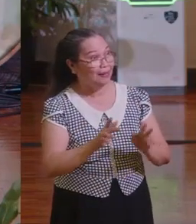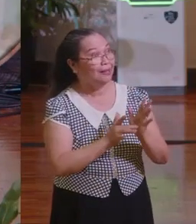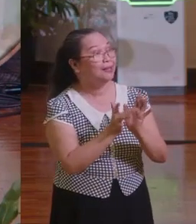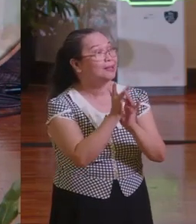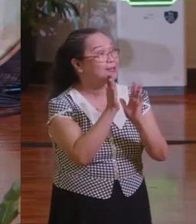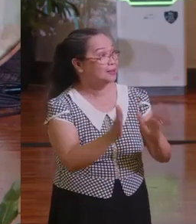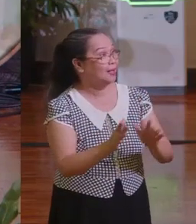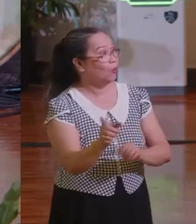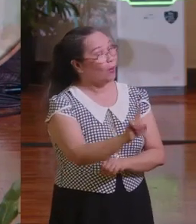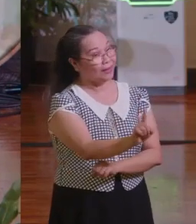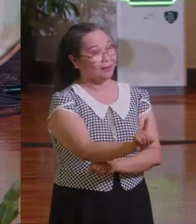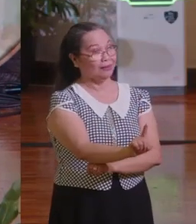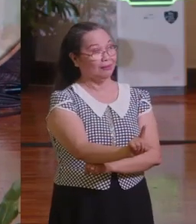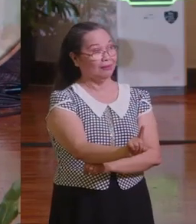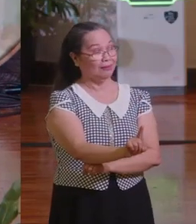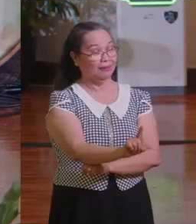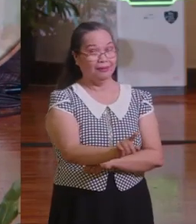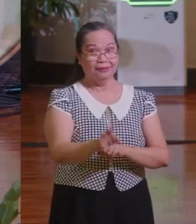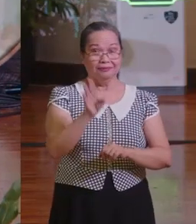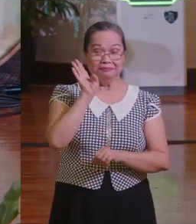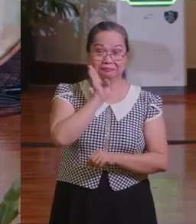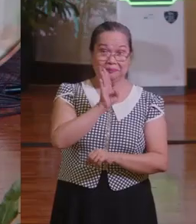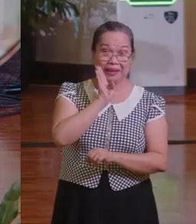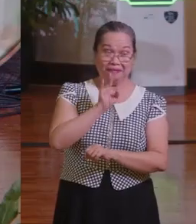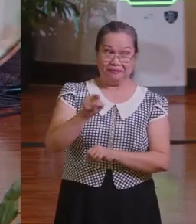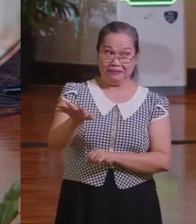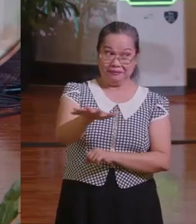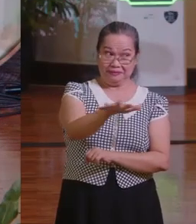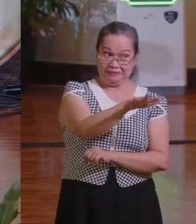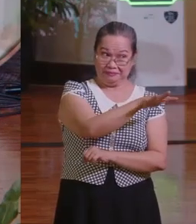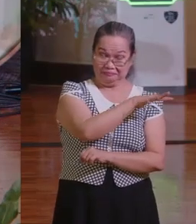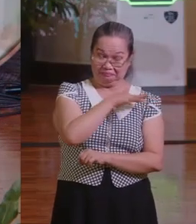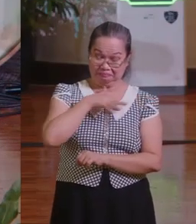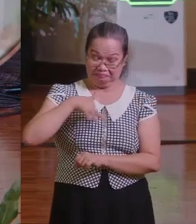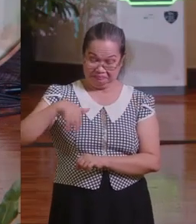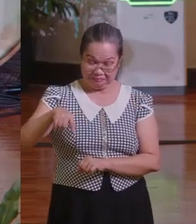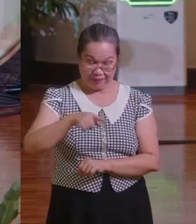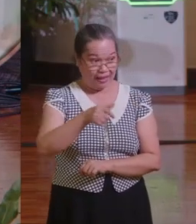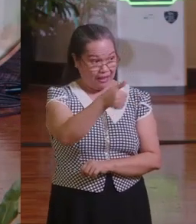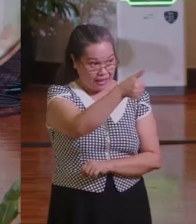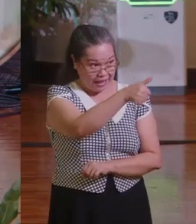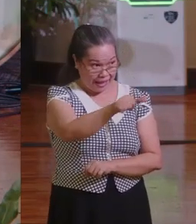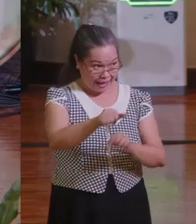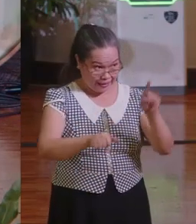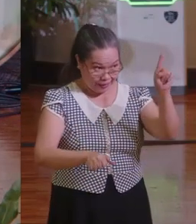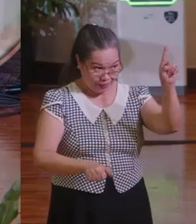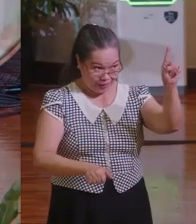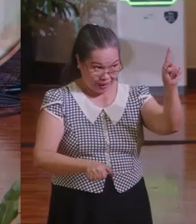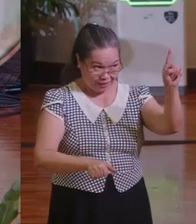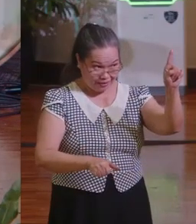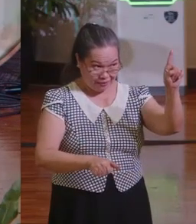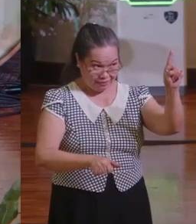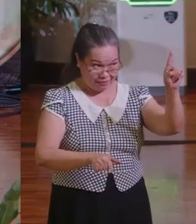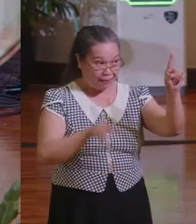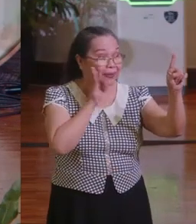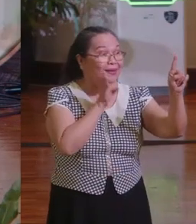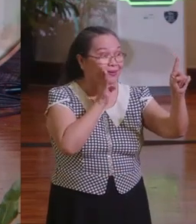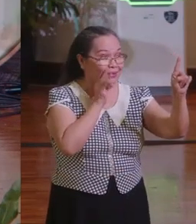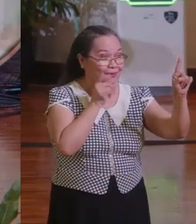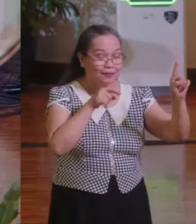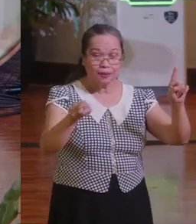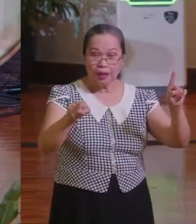Kristiyano. Sabi niya, brothers, so mga Kristiyanong kausap niya, if anyone is caught,